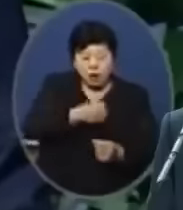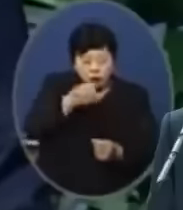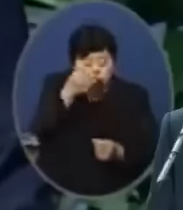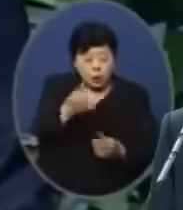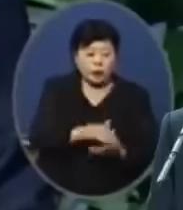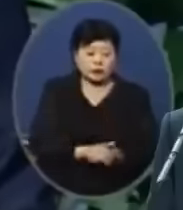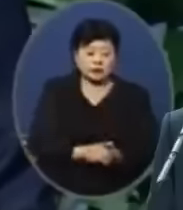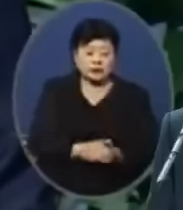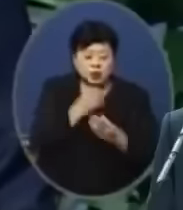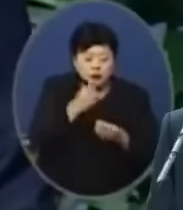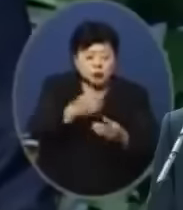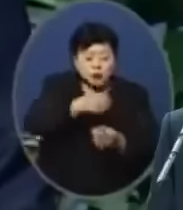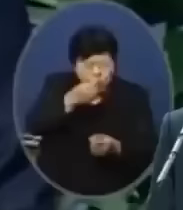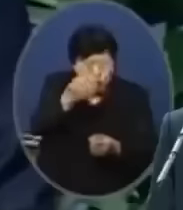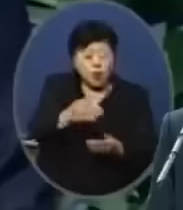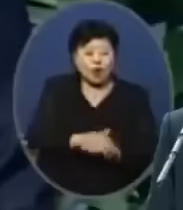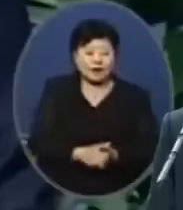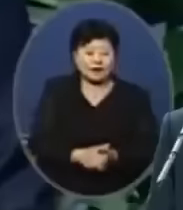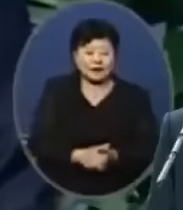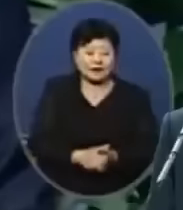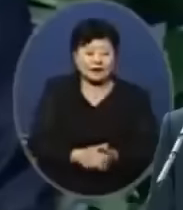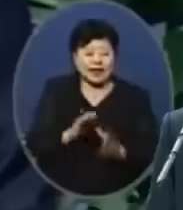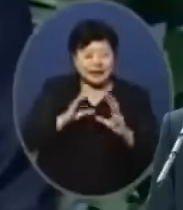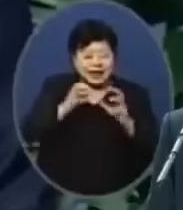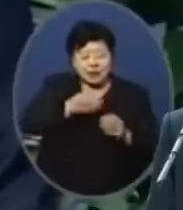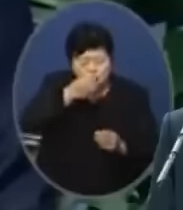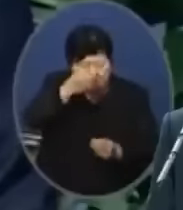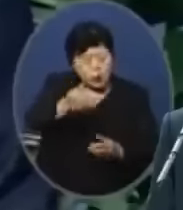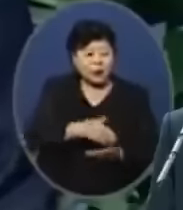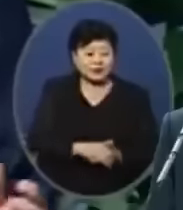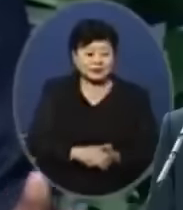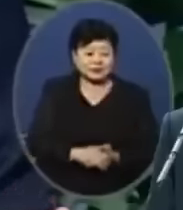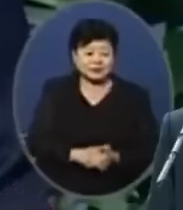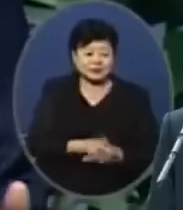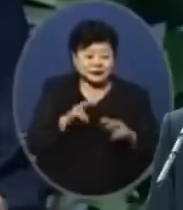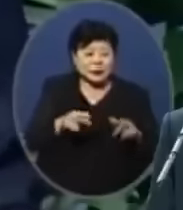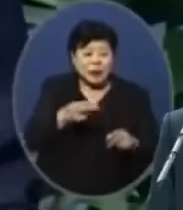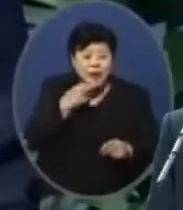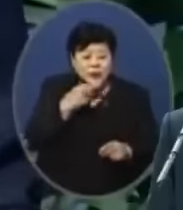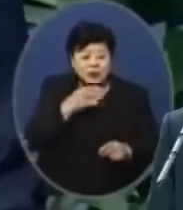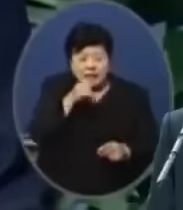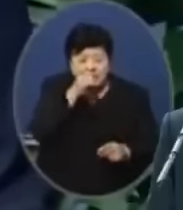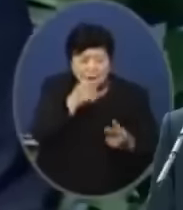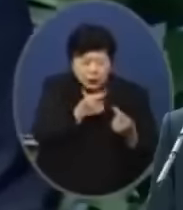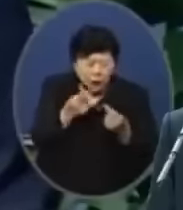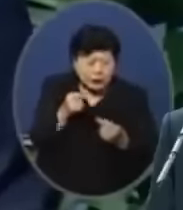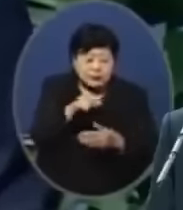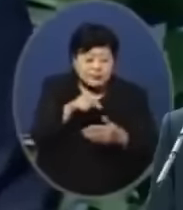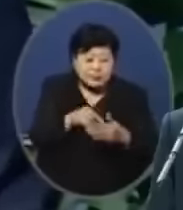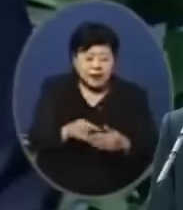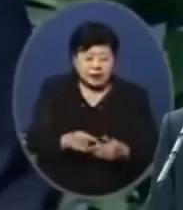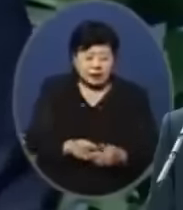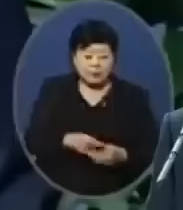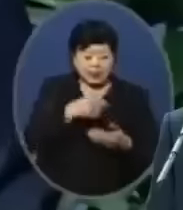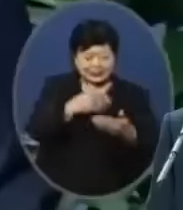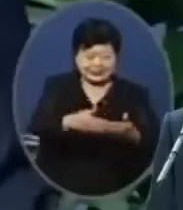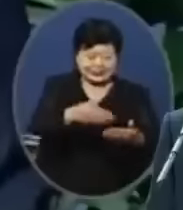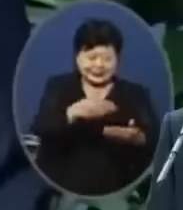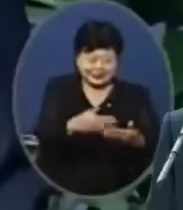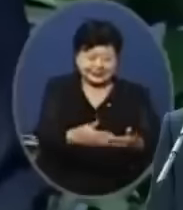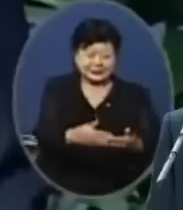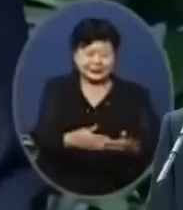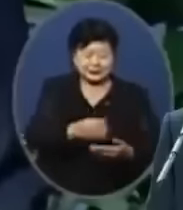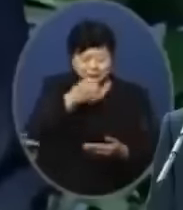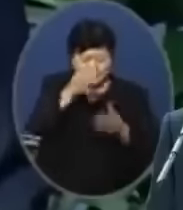주시고 축복의 꿈을 주시고 천국의 꿈을 주십니다. 현재 없는 것을 있는 것 같이 마음의 화폭에 그려놓고